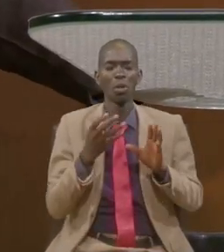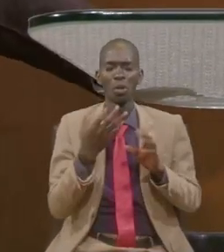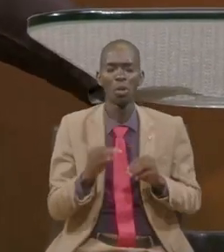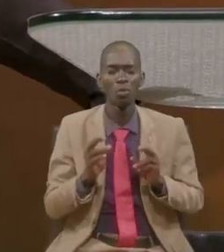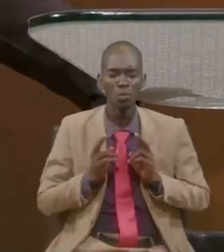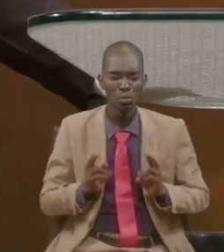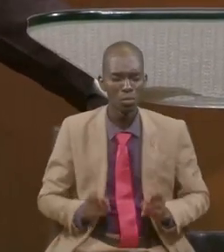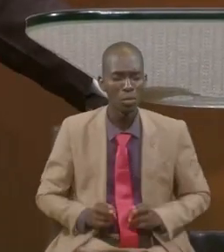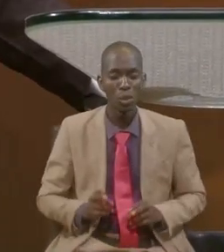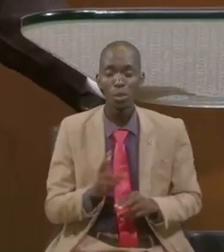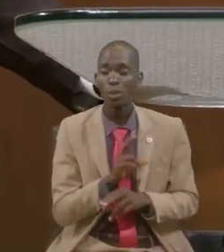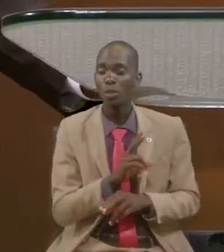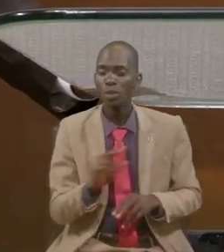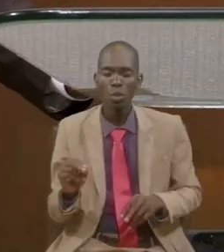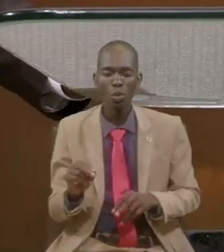de crainte des hommes,